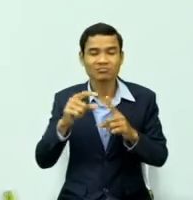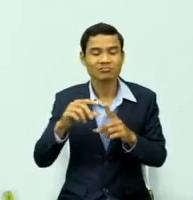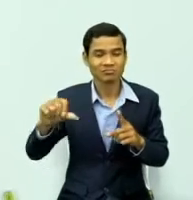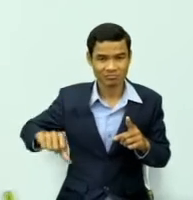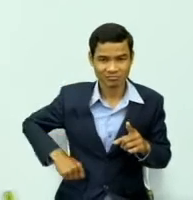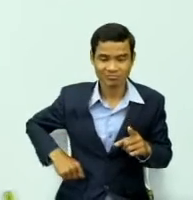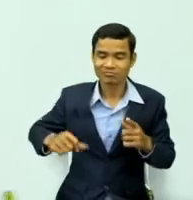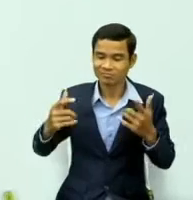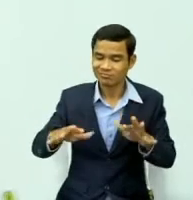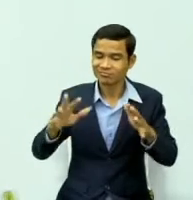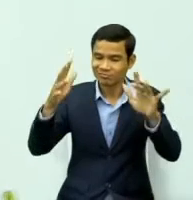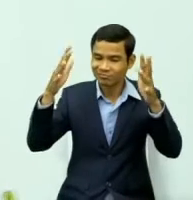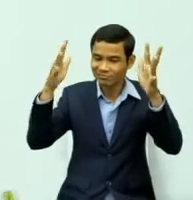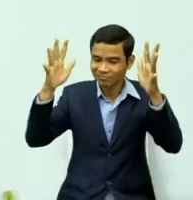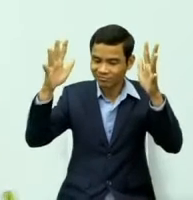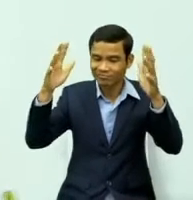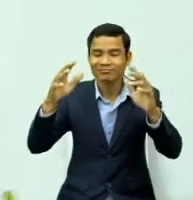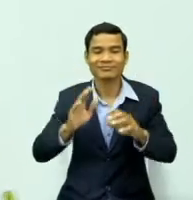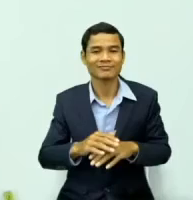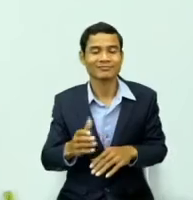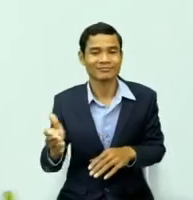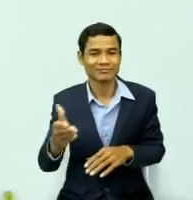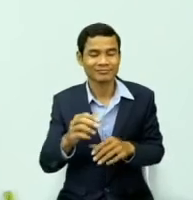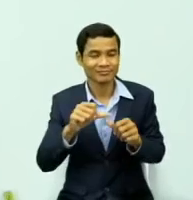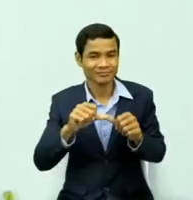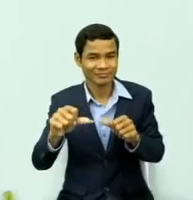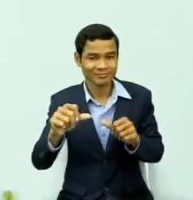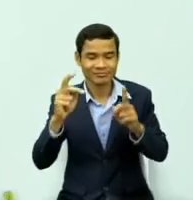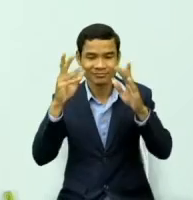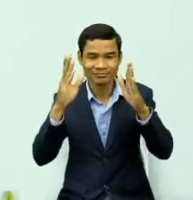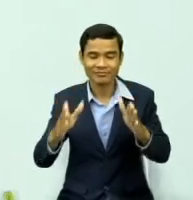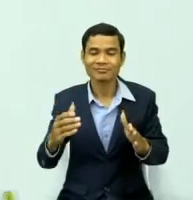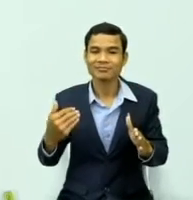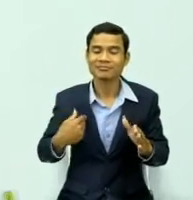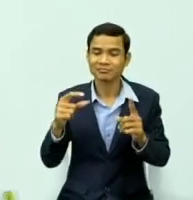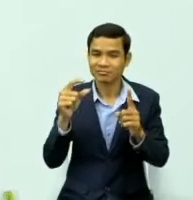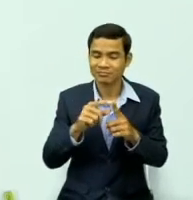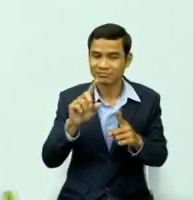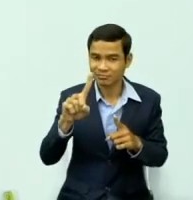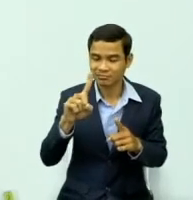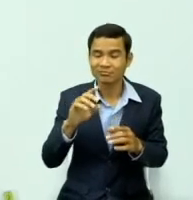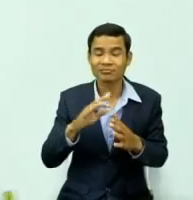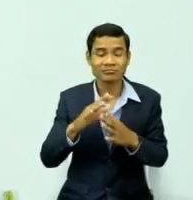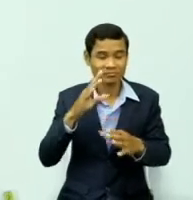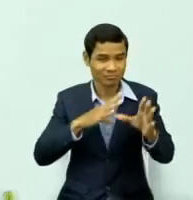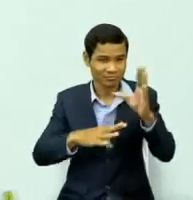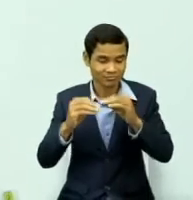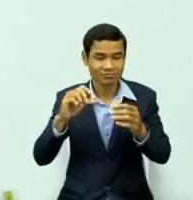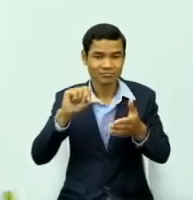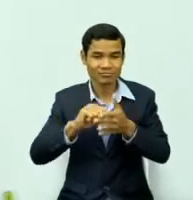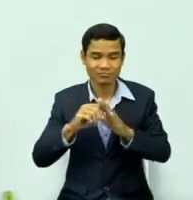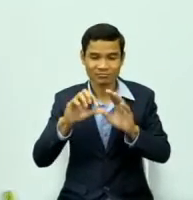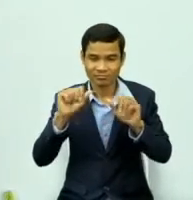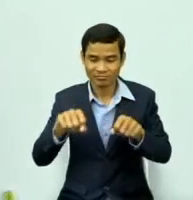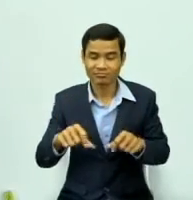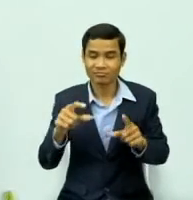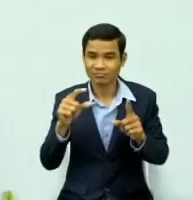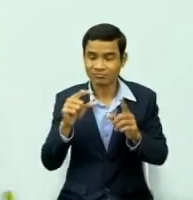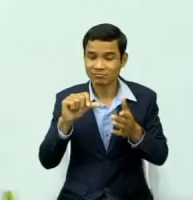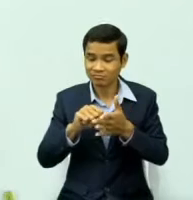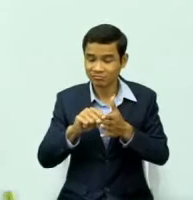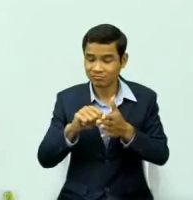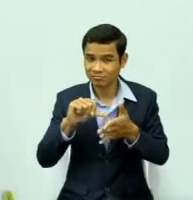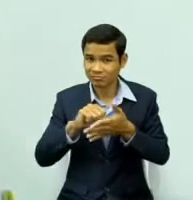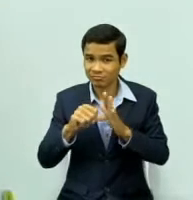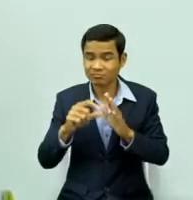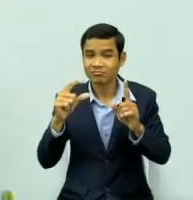hai chà ở bó sát to mùi ta bằng to tiết nên cứ nâng miên bị mùi tiết nằm bay chương từ riêng nây rồi bỏ bị ní chà nè